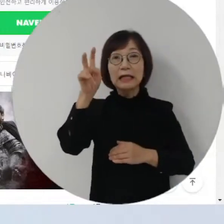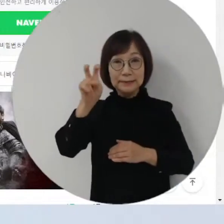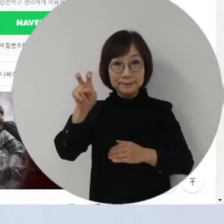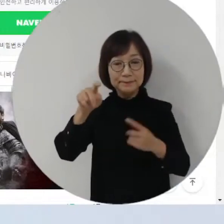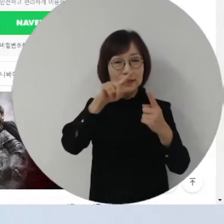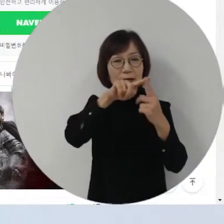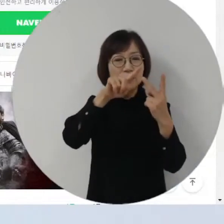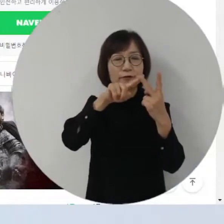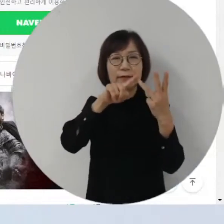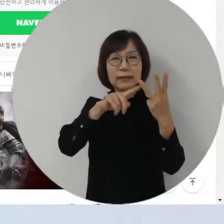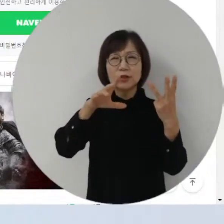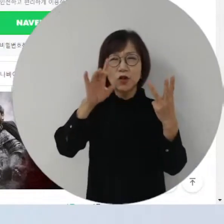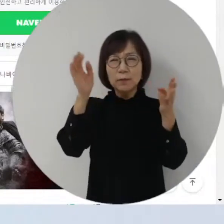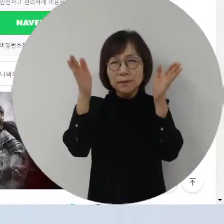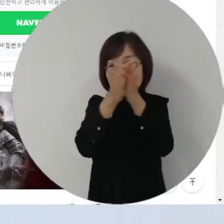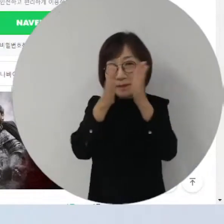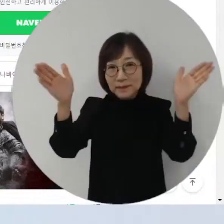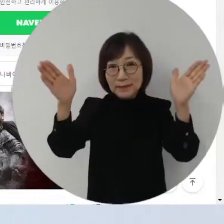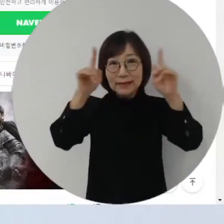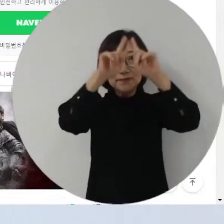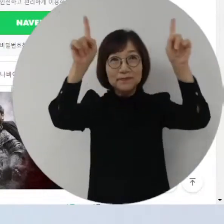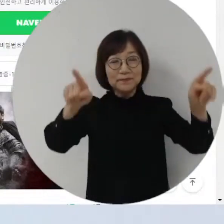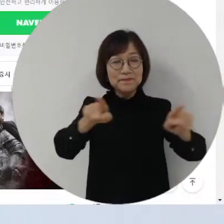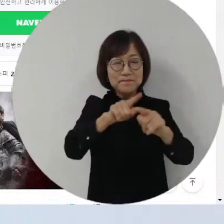할 거예요.